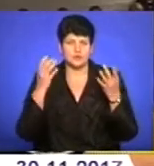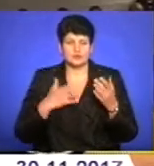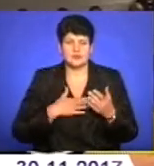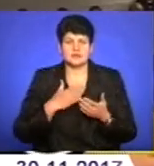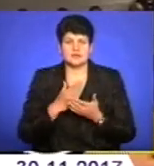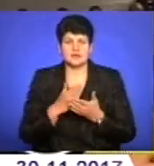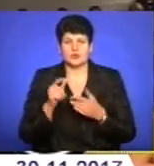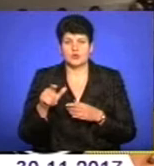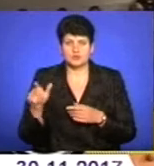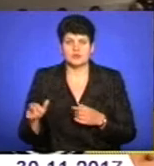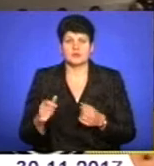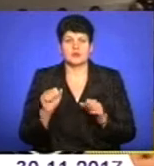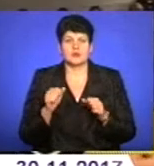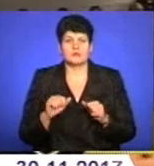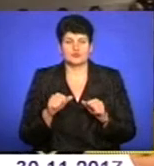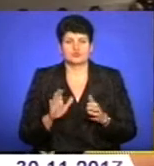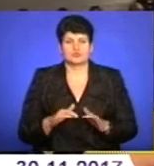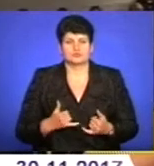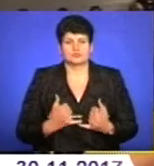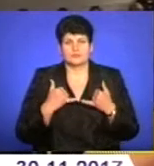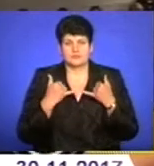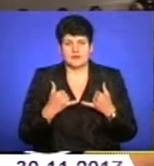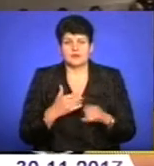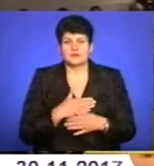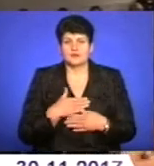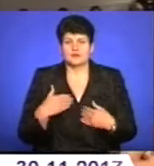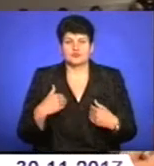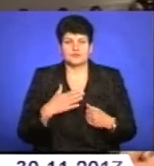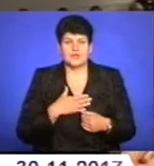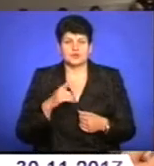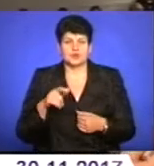люди, які гідні поваги. І я не хочу, щоб наші люди, українці,